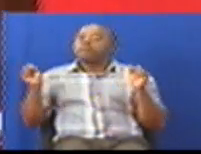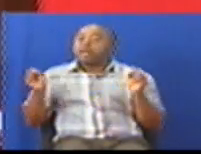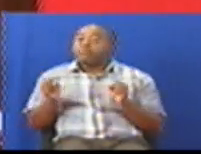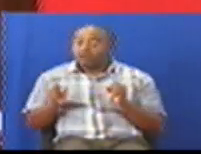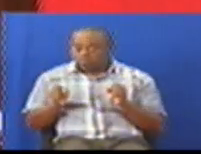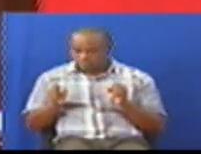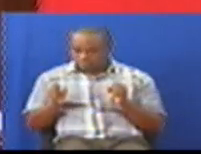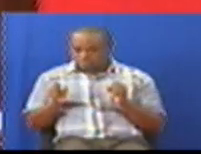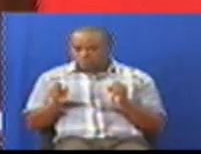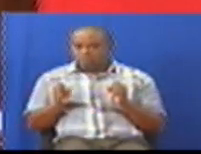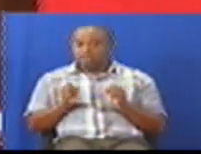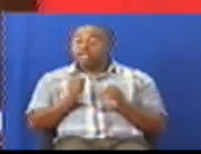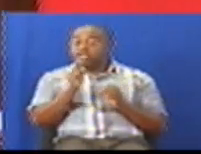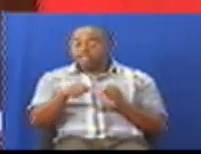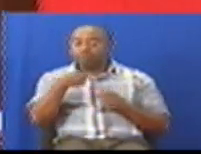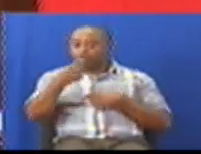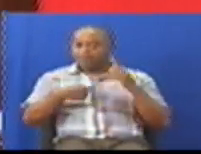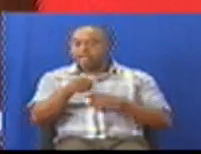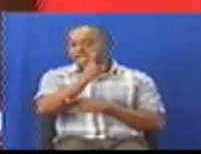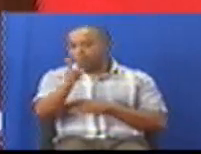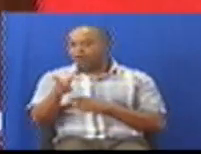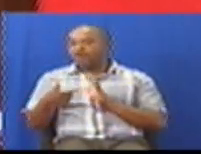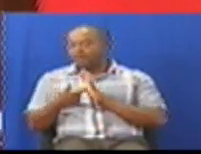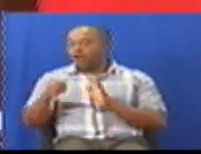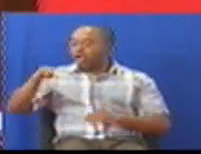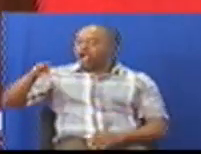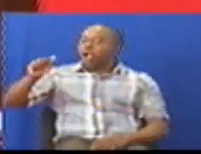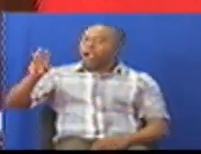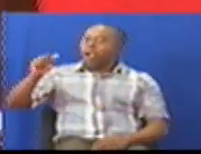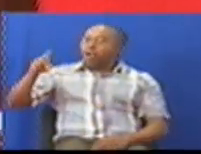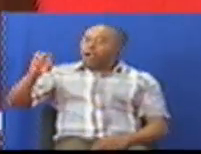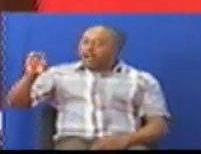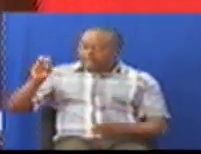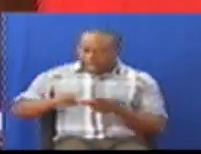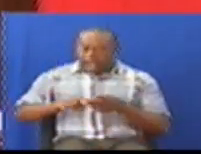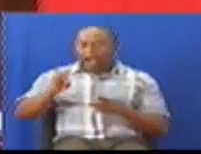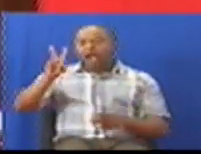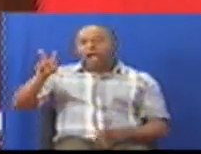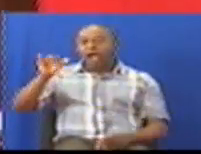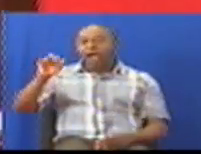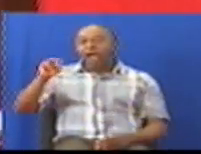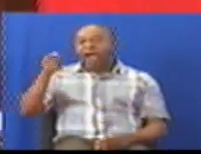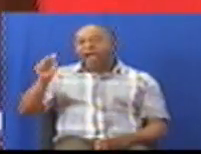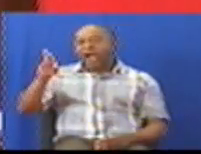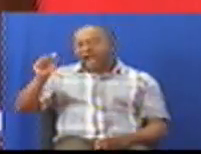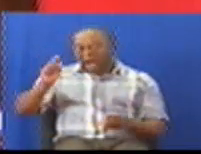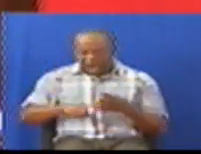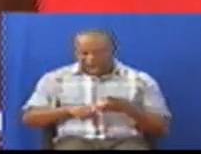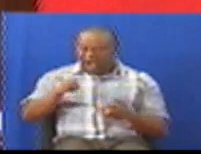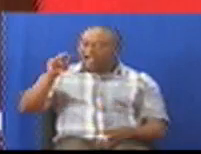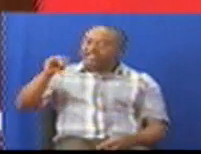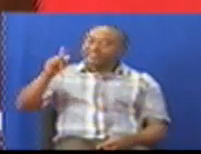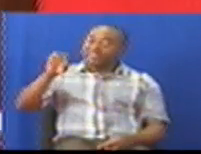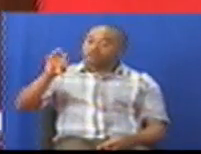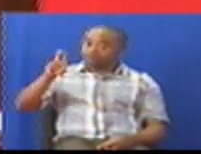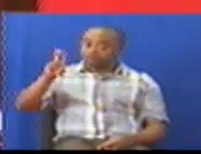ipo inayoendelea ikiwepo pale Mawande, Mtulingala, Nyamande na pale Ikeru, miradi hii